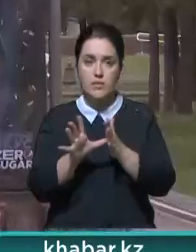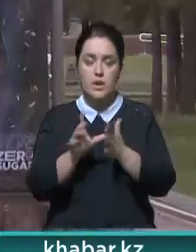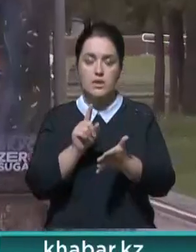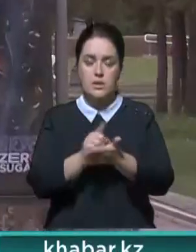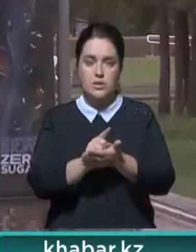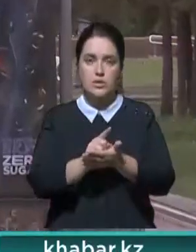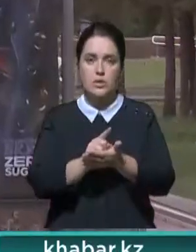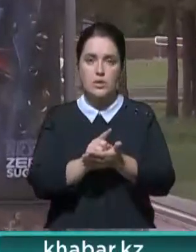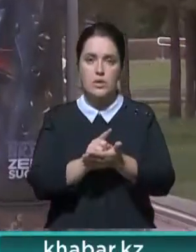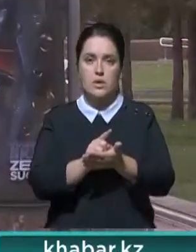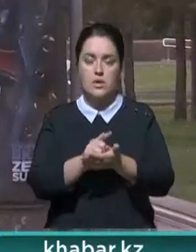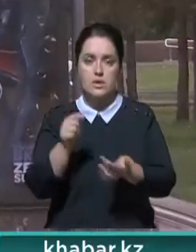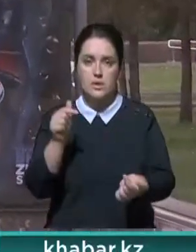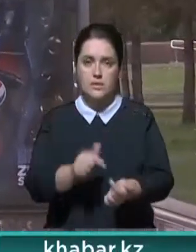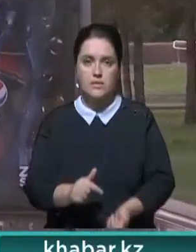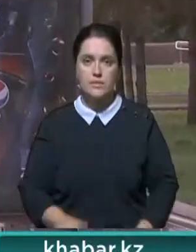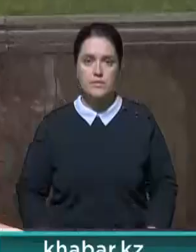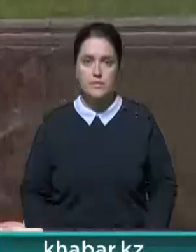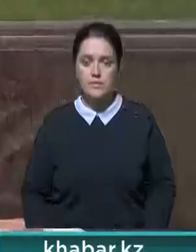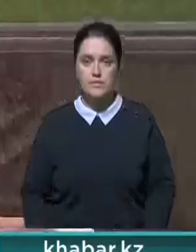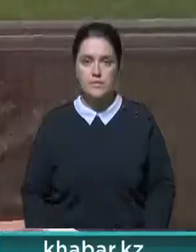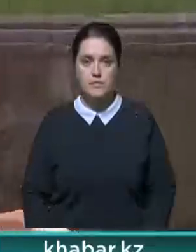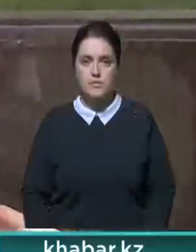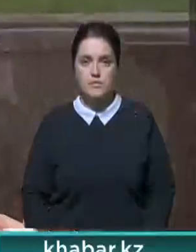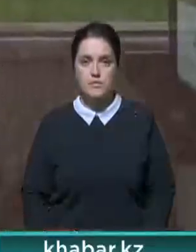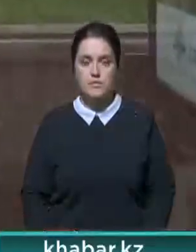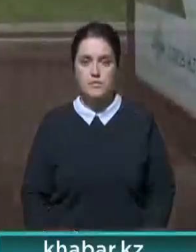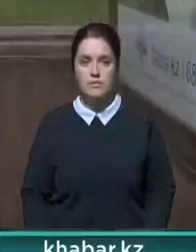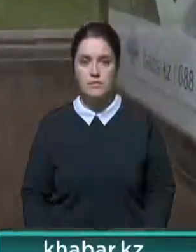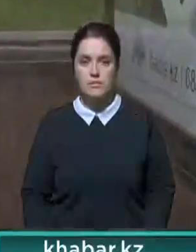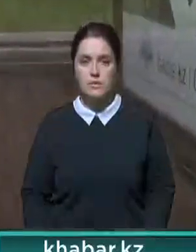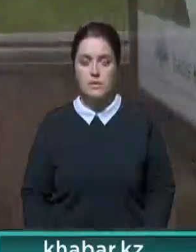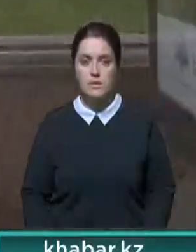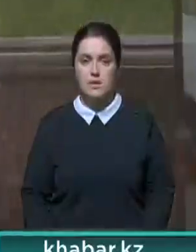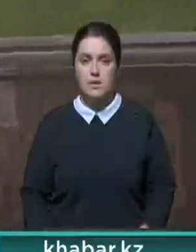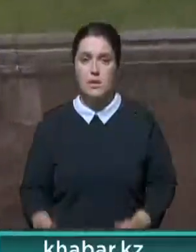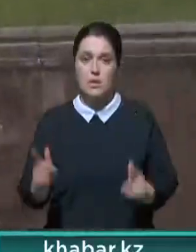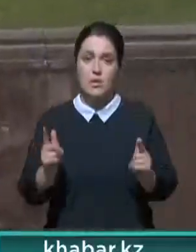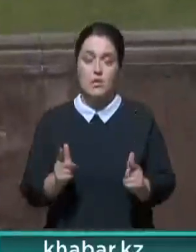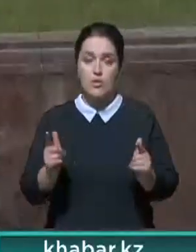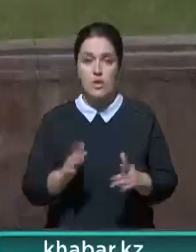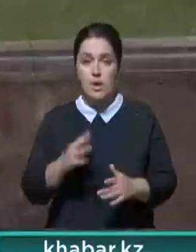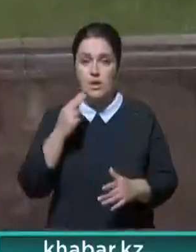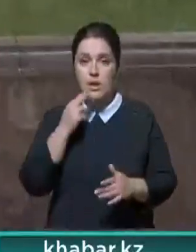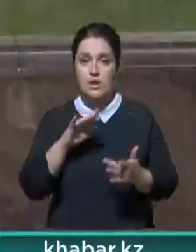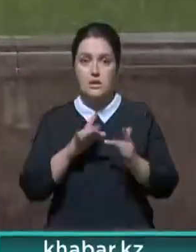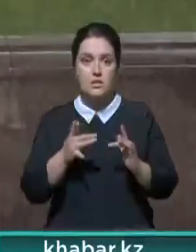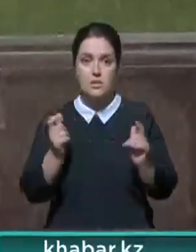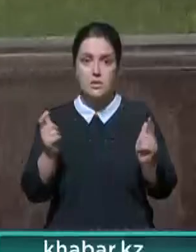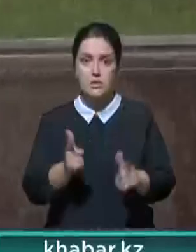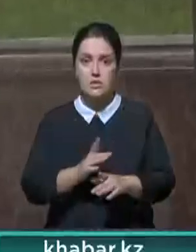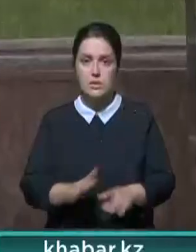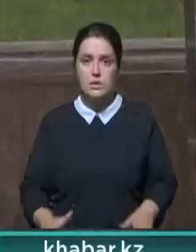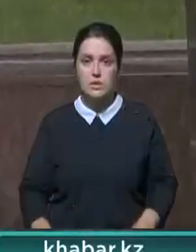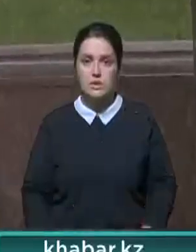должно соответствовать этому статусу. Устраивает ли вас качество интернета и скорость? Нет, не устраивает.